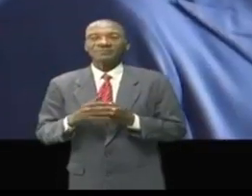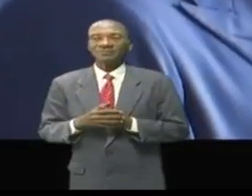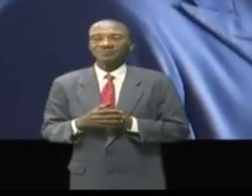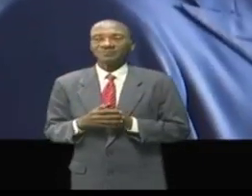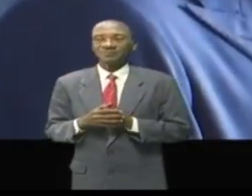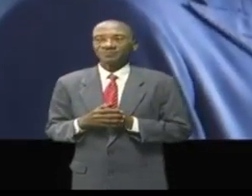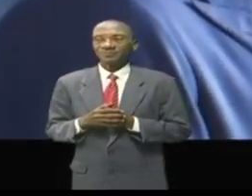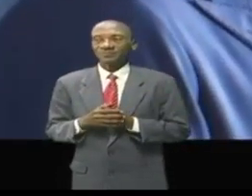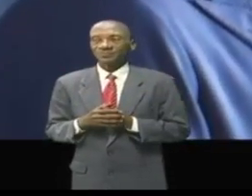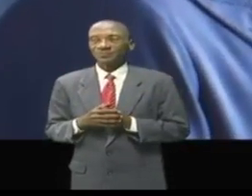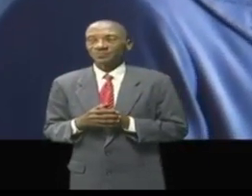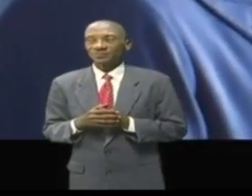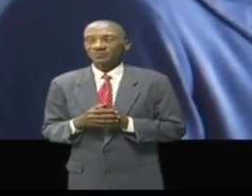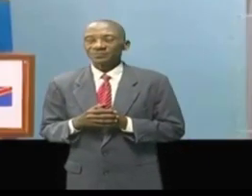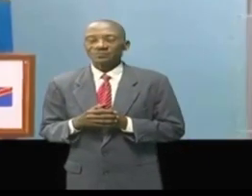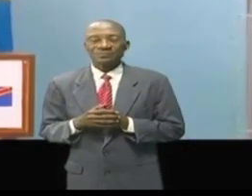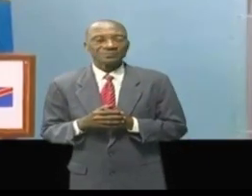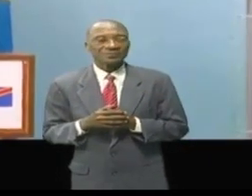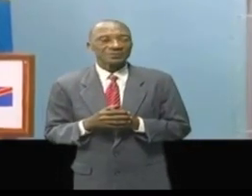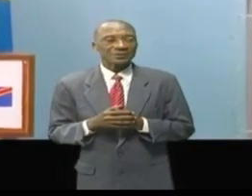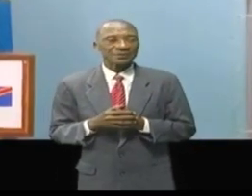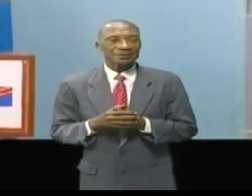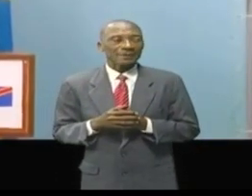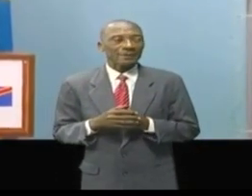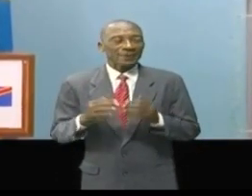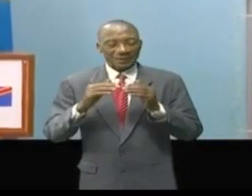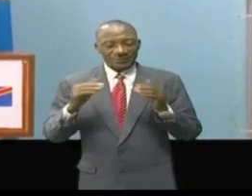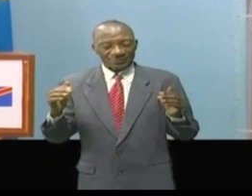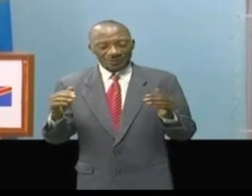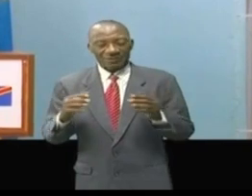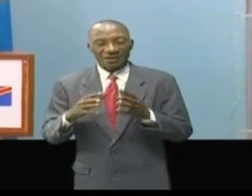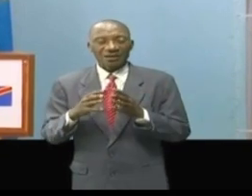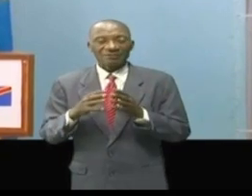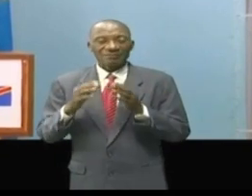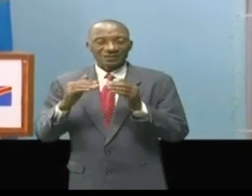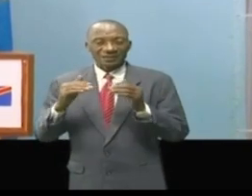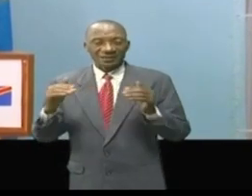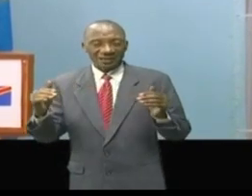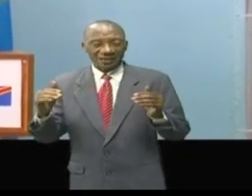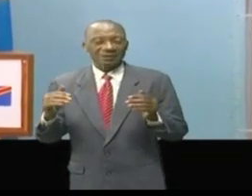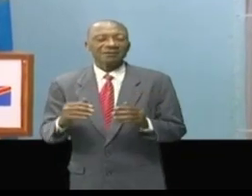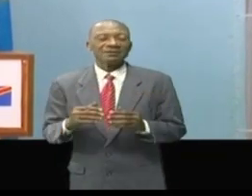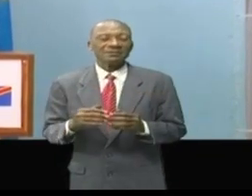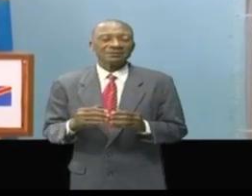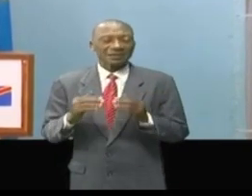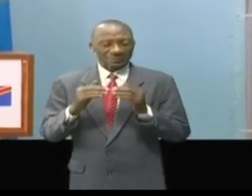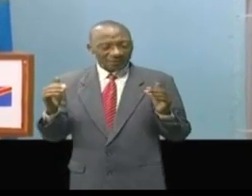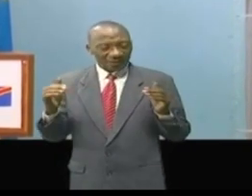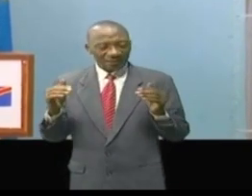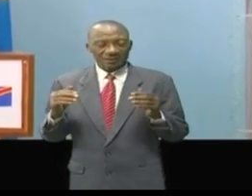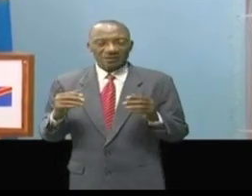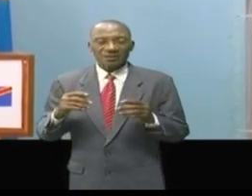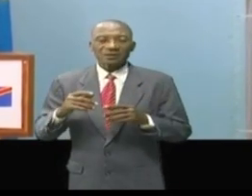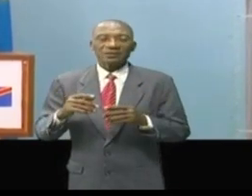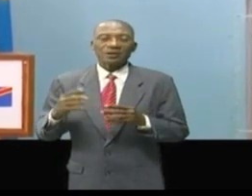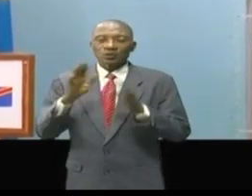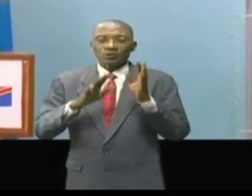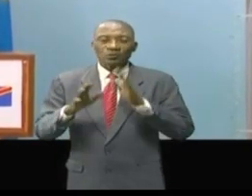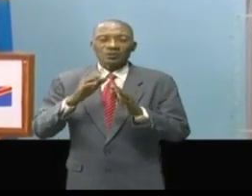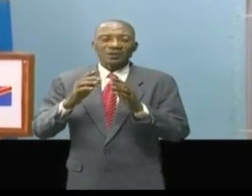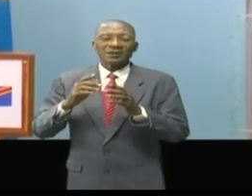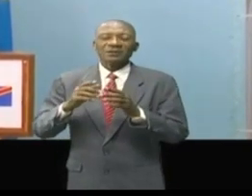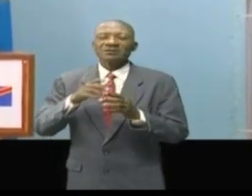la paix que, derrière laquelle nous courons depuis maintenant une vingtaine d'années à l'est de notre pays.